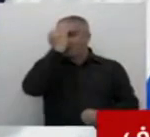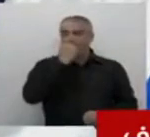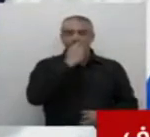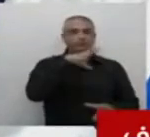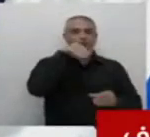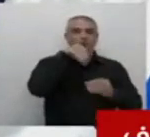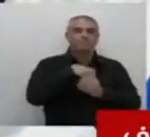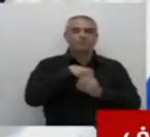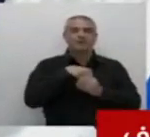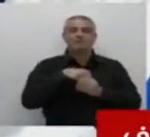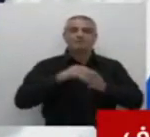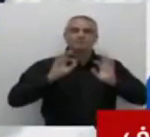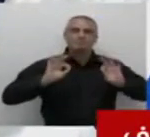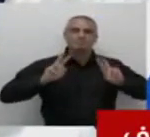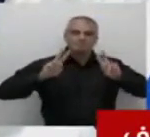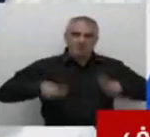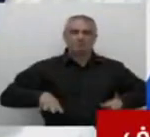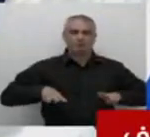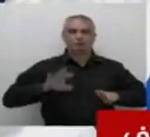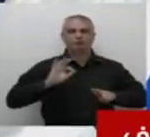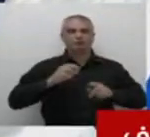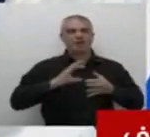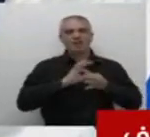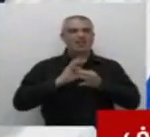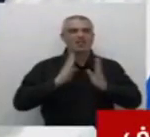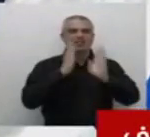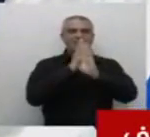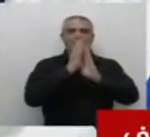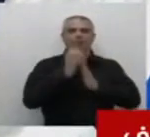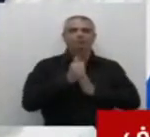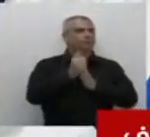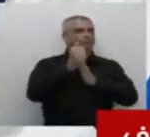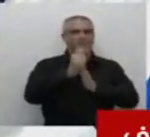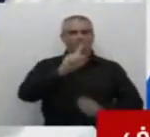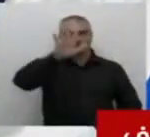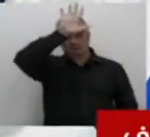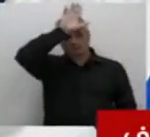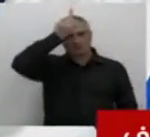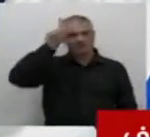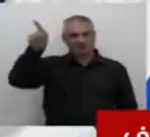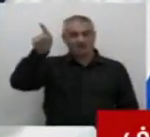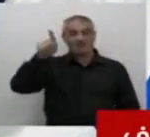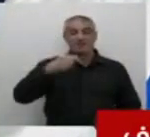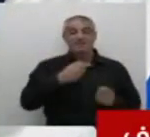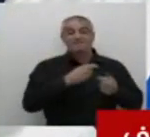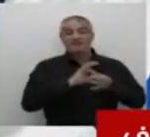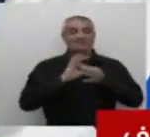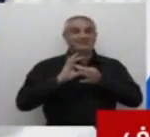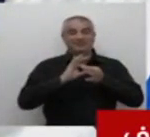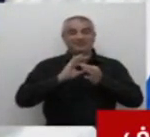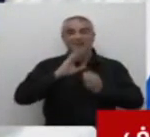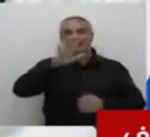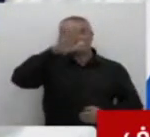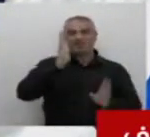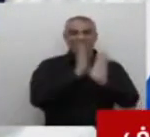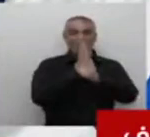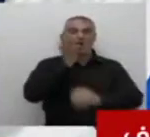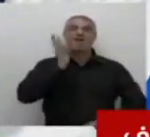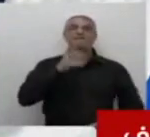الدم والفقر هو جزء لا يتجزا من محور الارهاب الذي تقوده